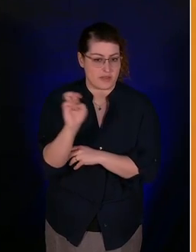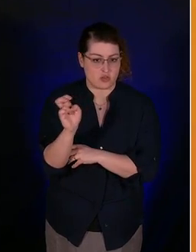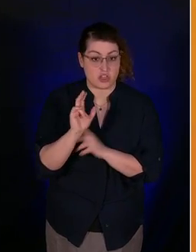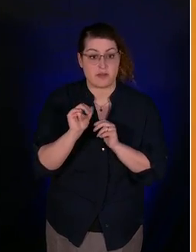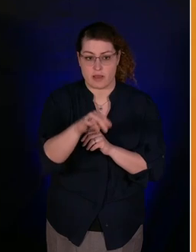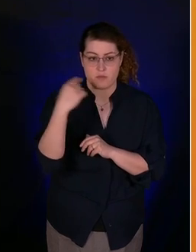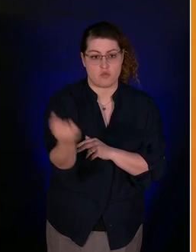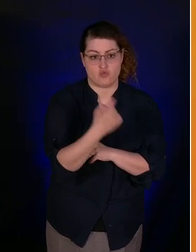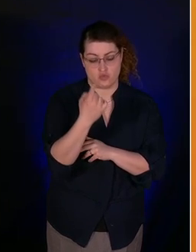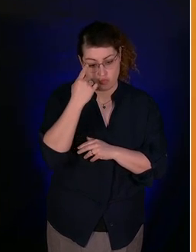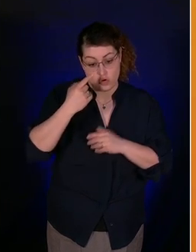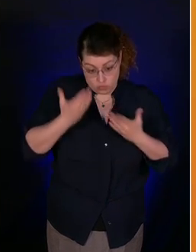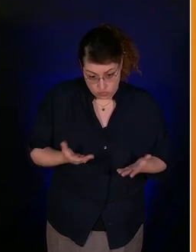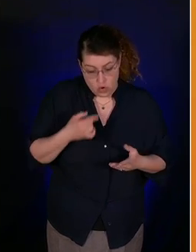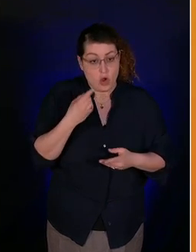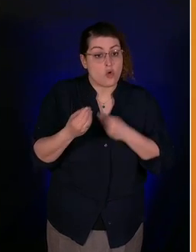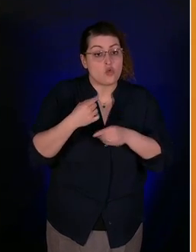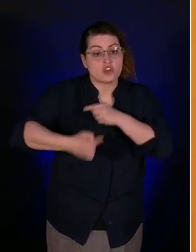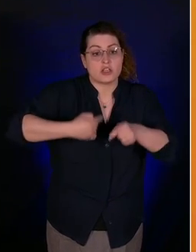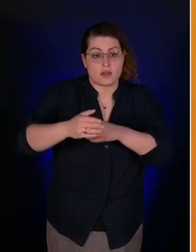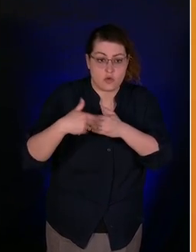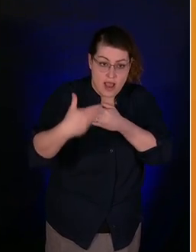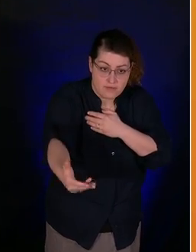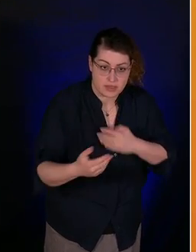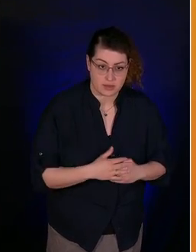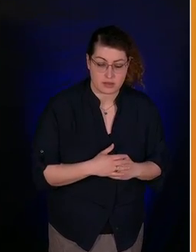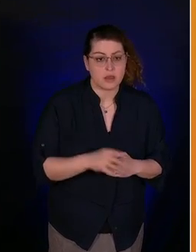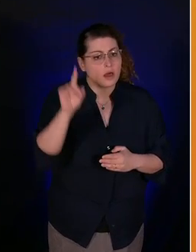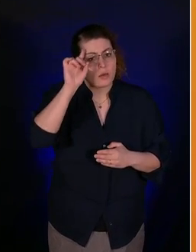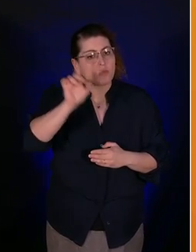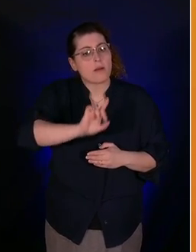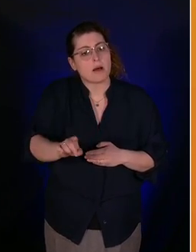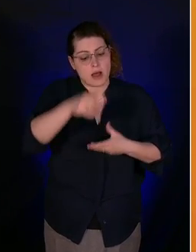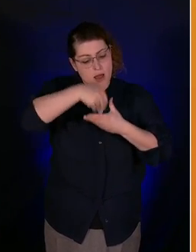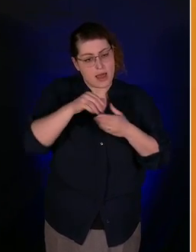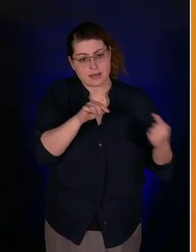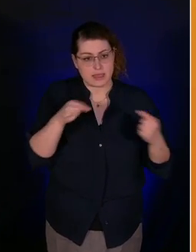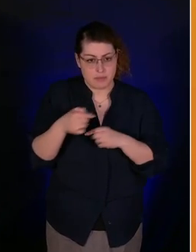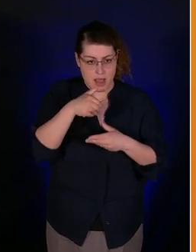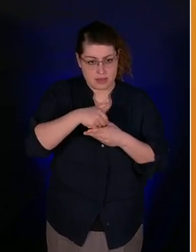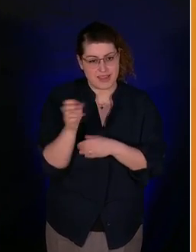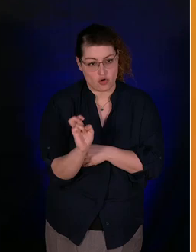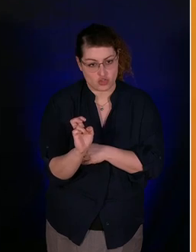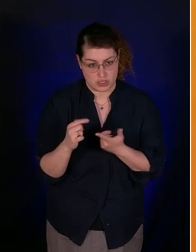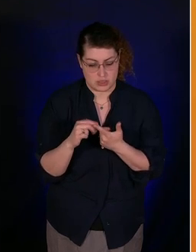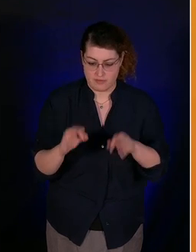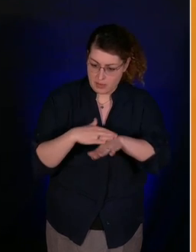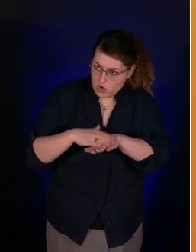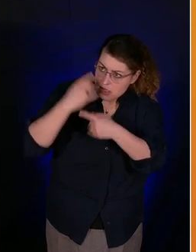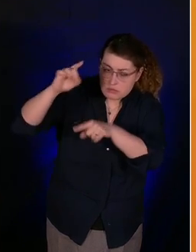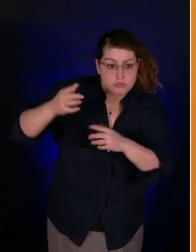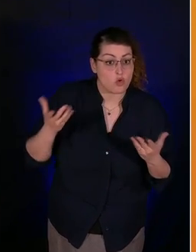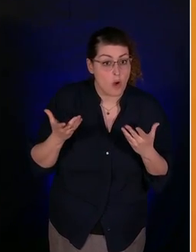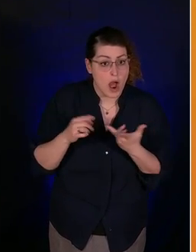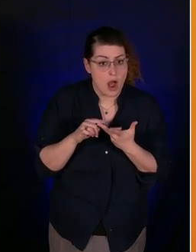les générations à venir. Pourquoi n'avons-nous pas de débat interne sur l'énergie ? Que revendiquons-nous en matière politique ? La